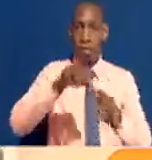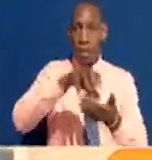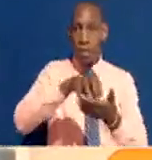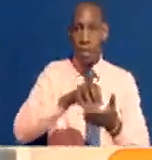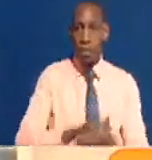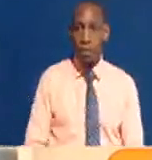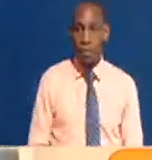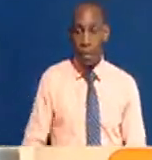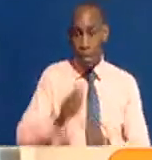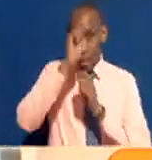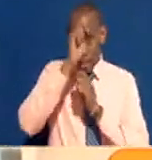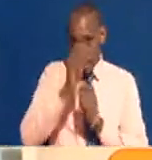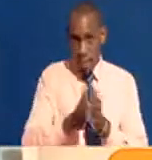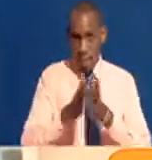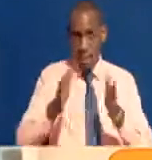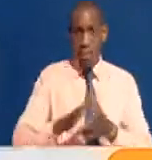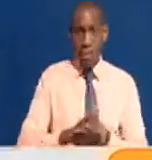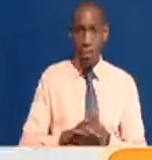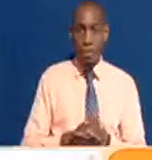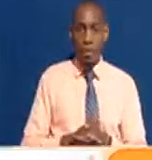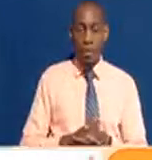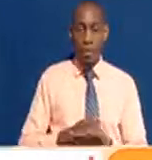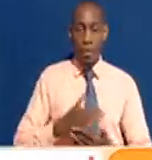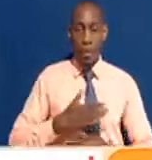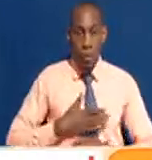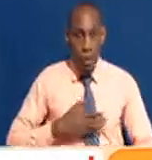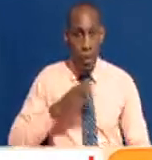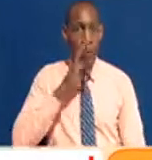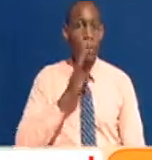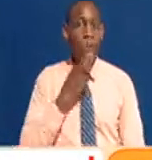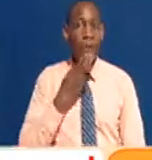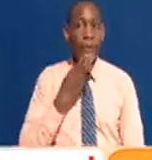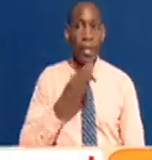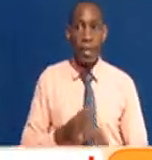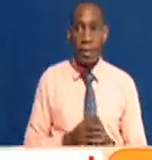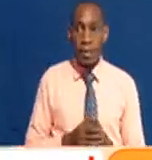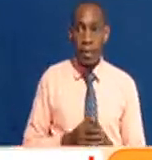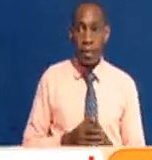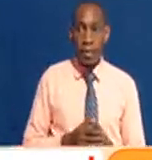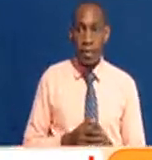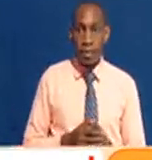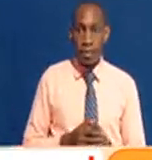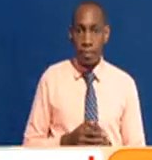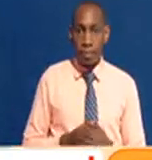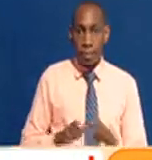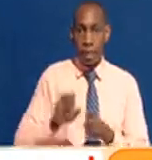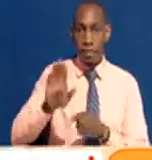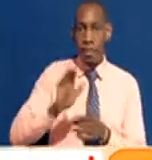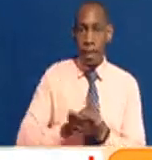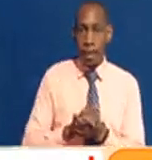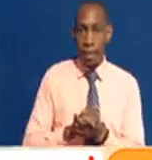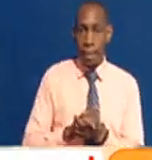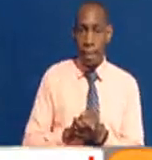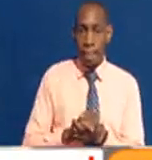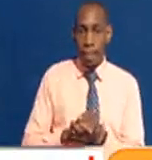a lot of respect for mheshimiwa Musalia Mudavadi. Wewe mbunge wako ni